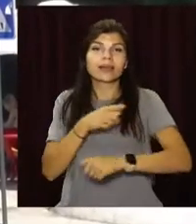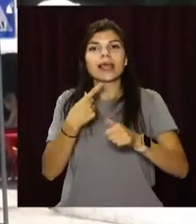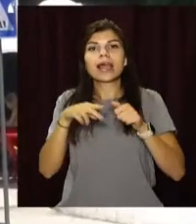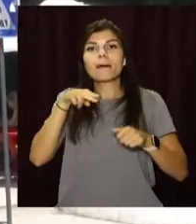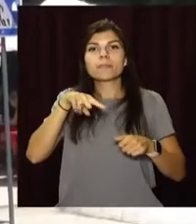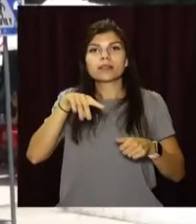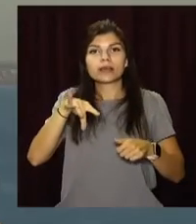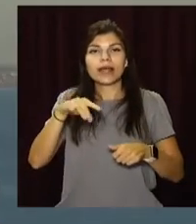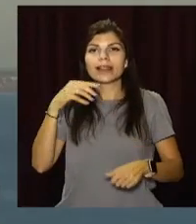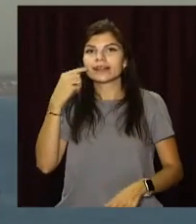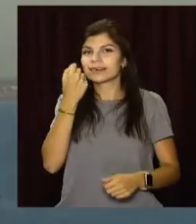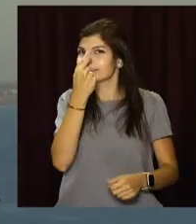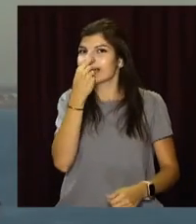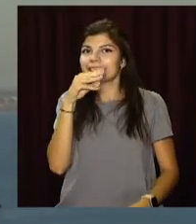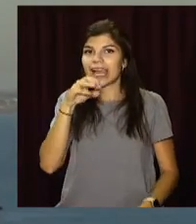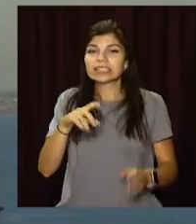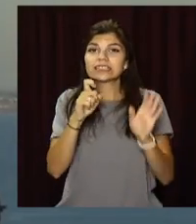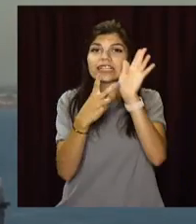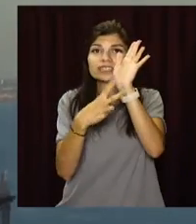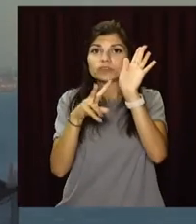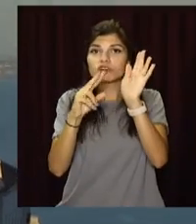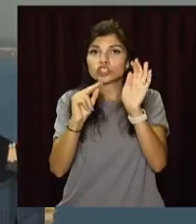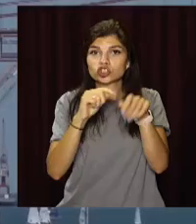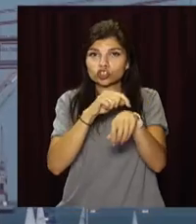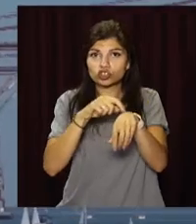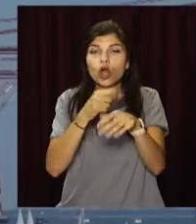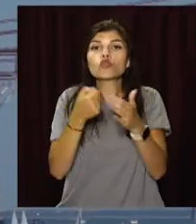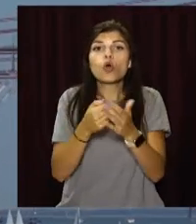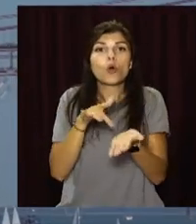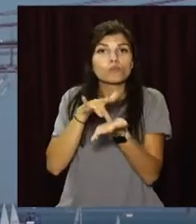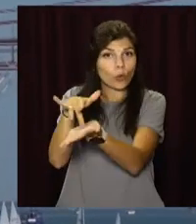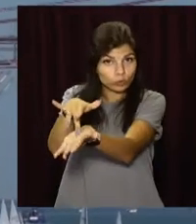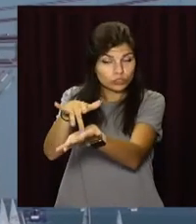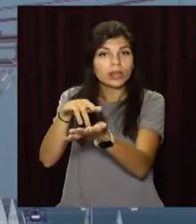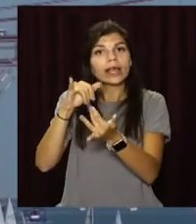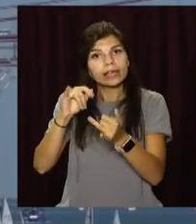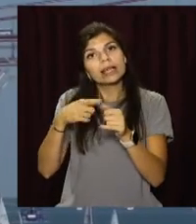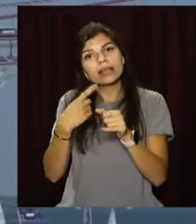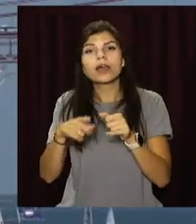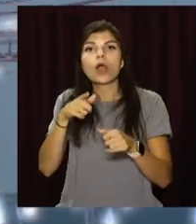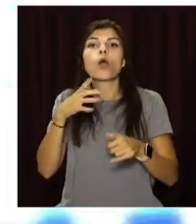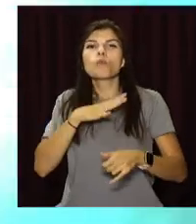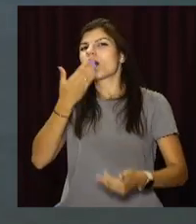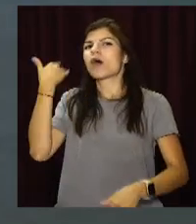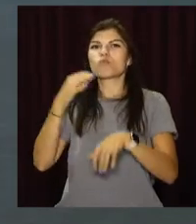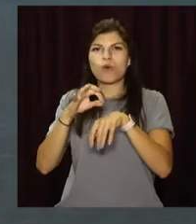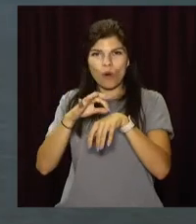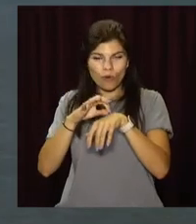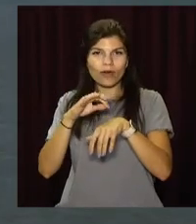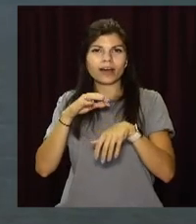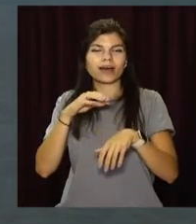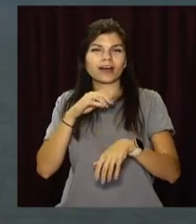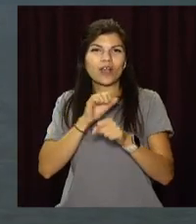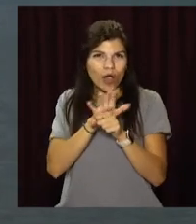результатом ПЛР-тесту, що зроблений за 72 години до подорожі, та дослідження на антитіла, проведені не більше, ніж за